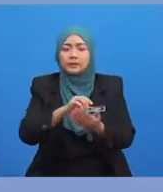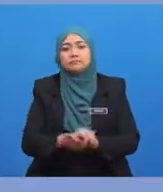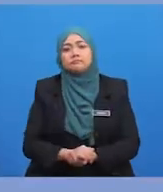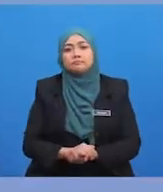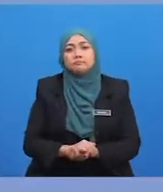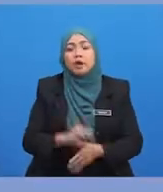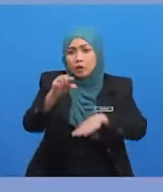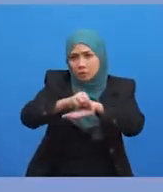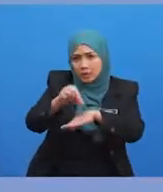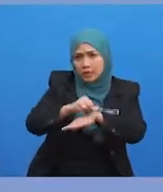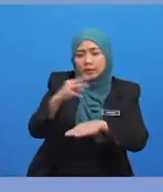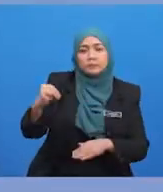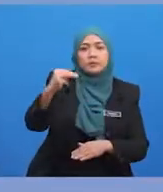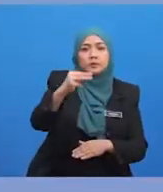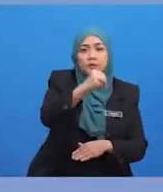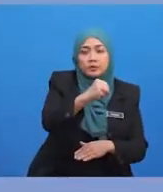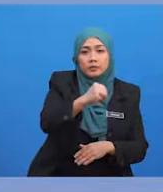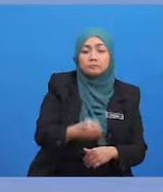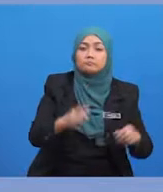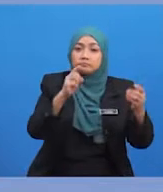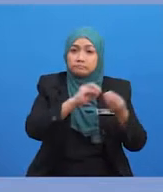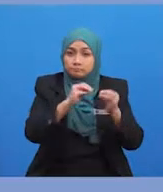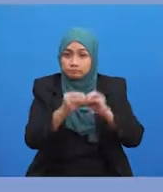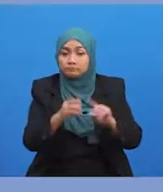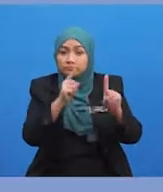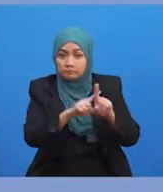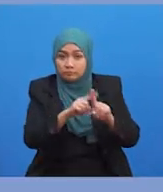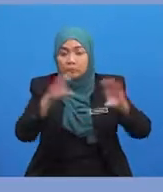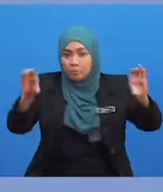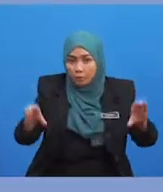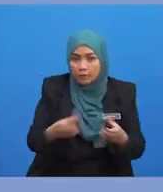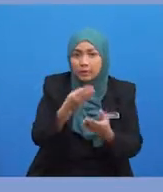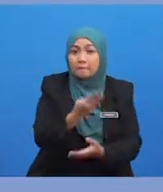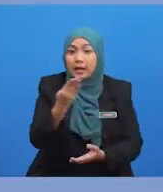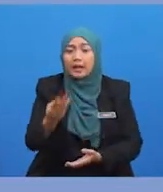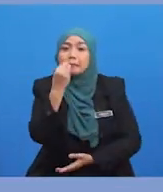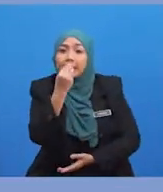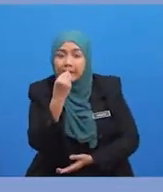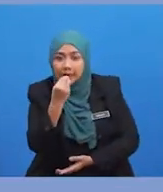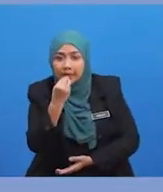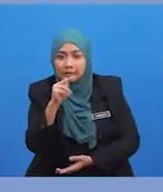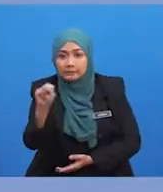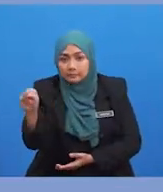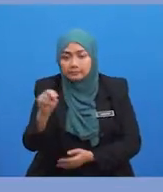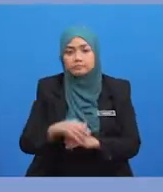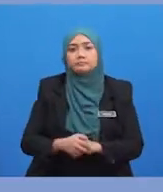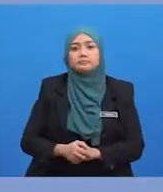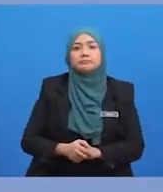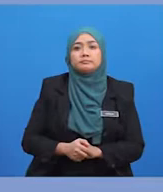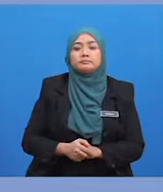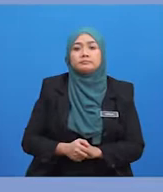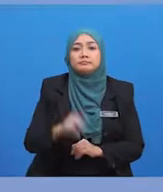kegunaan mikroorganisma ialah dalam pembuatan bahan makanan seperti pembuatan